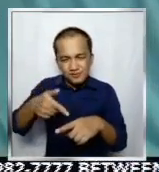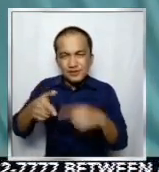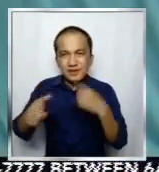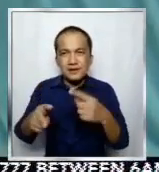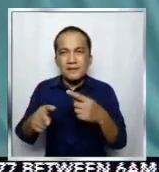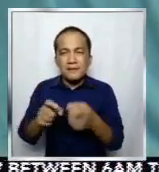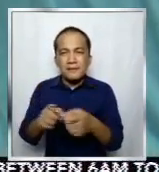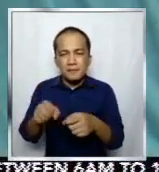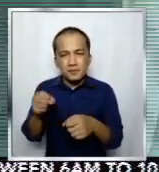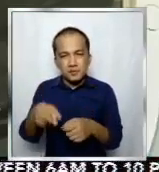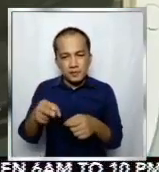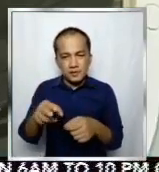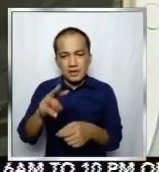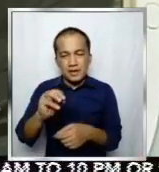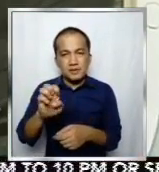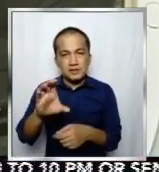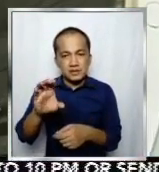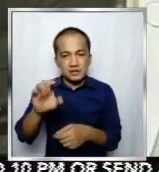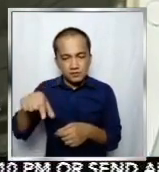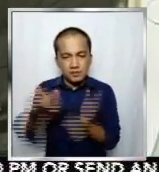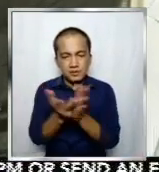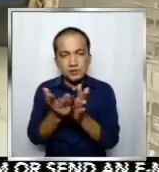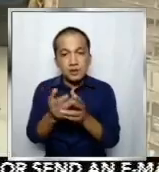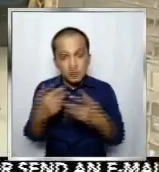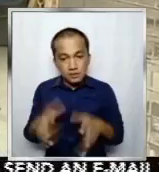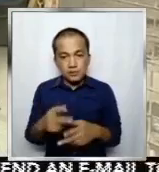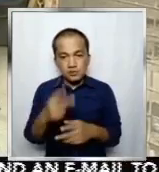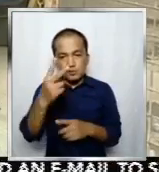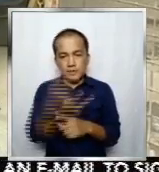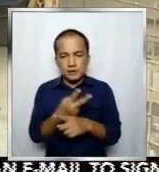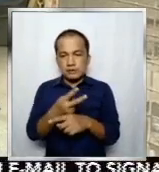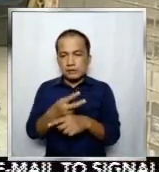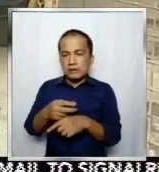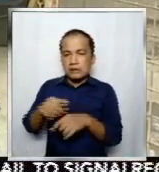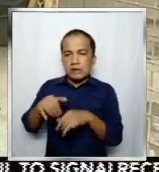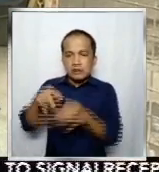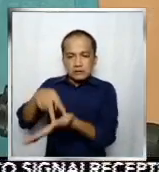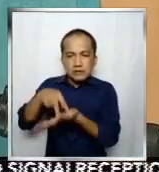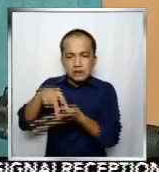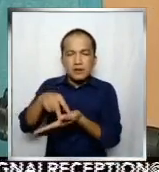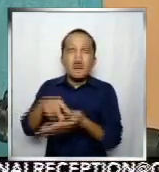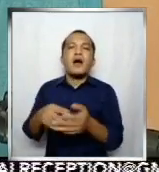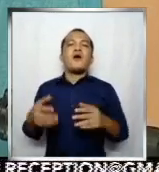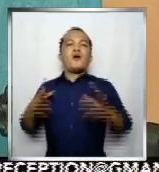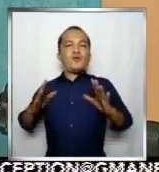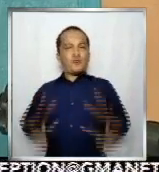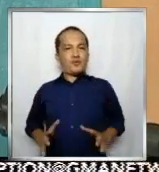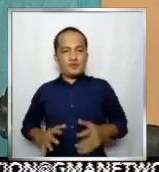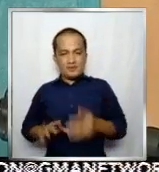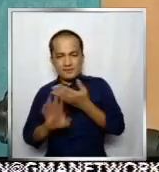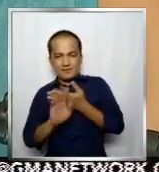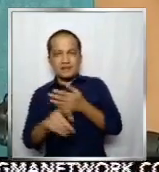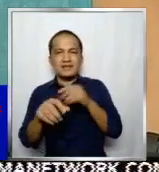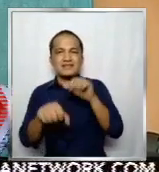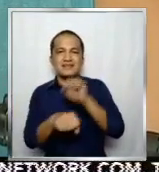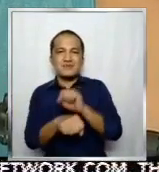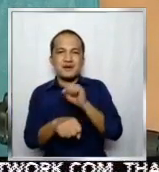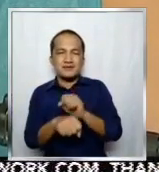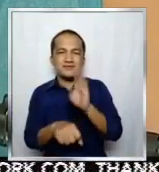Pasig. Matapos daw kasi ang 2 buwang na tenggang trabaho, muli na silang magbabalik negosyo. Malaking kawalan sa